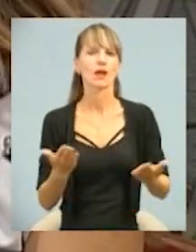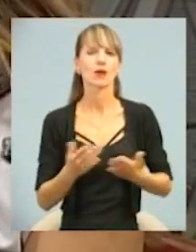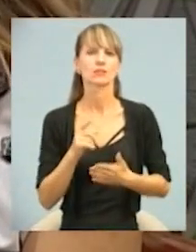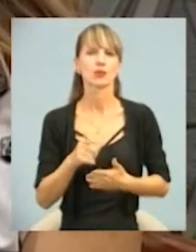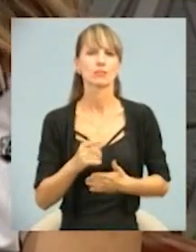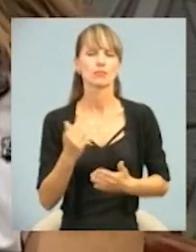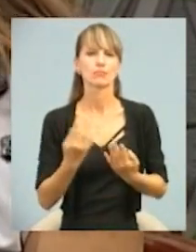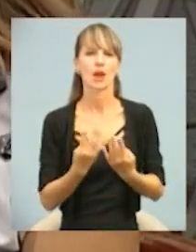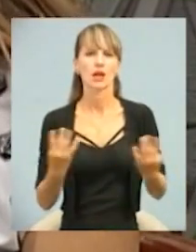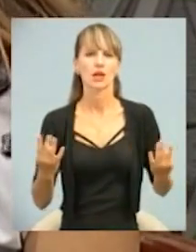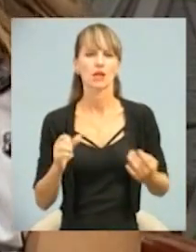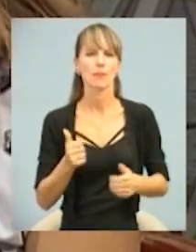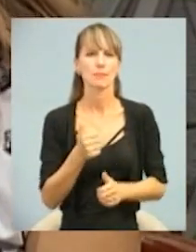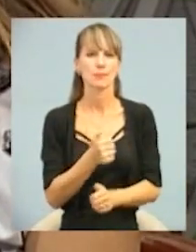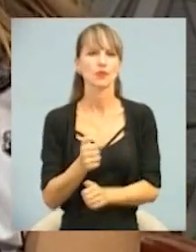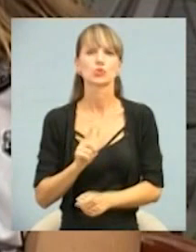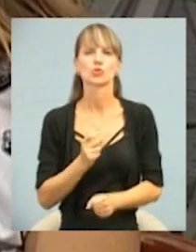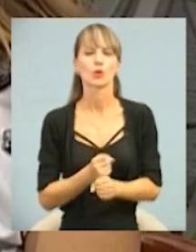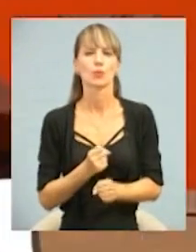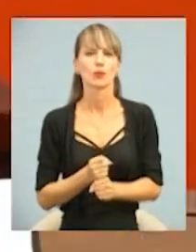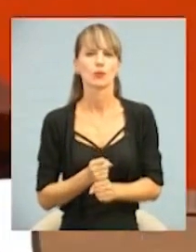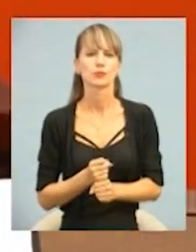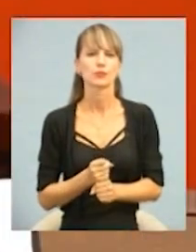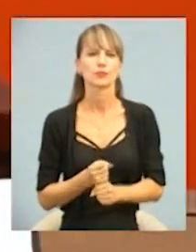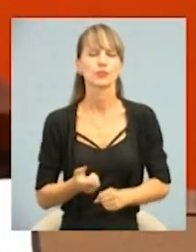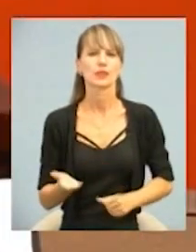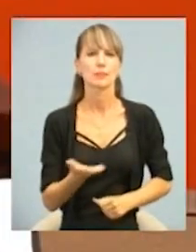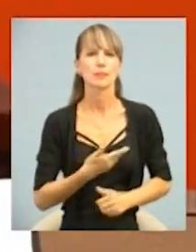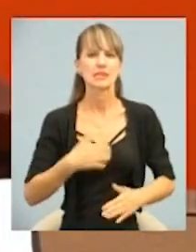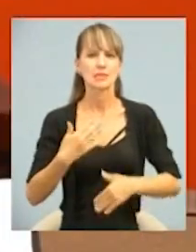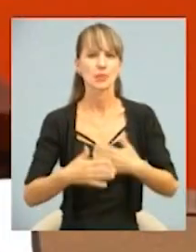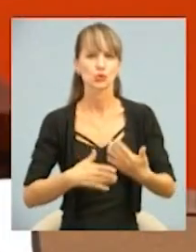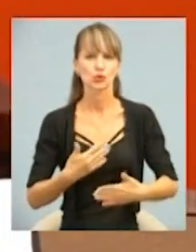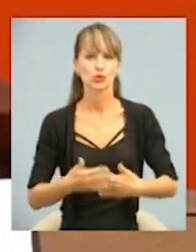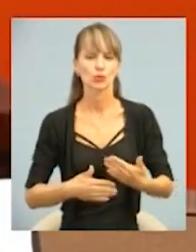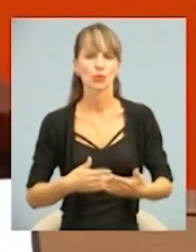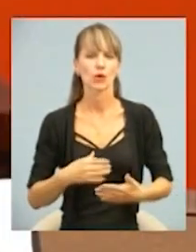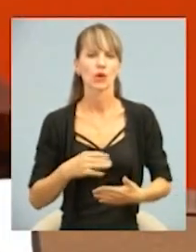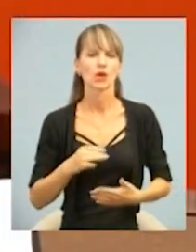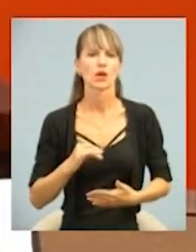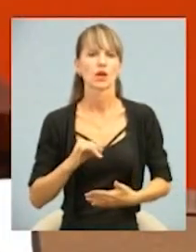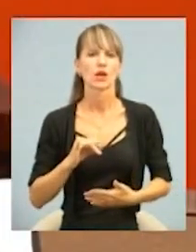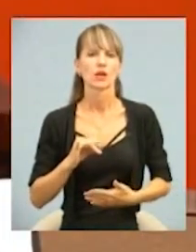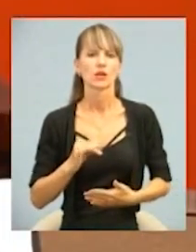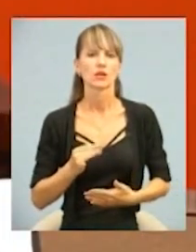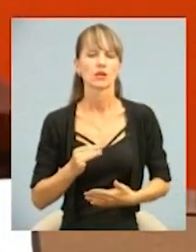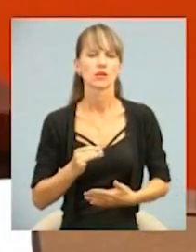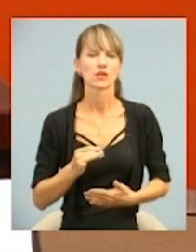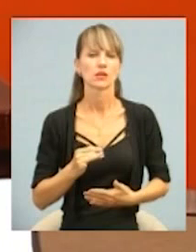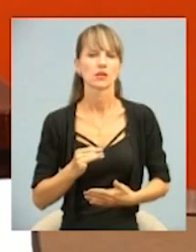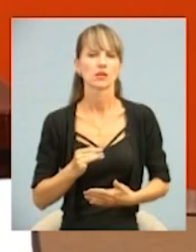так. якийсь паркан, да? А пульверизатором що ми робимо? Ми їх змішуємо, ми